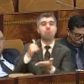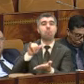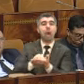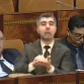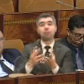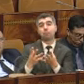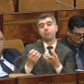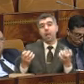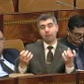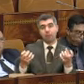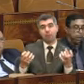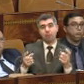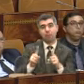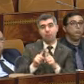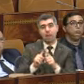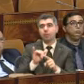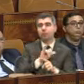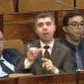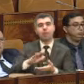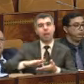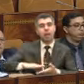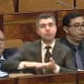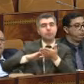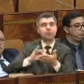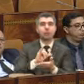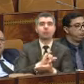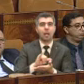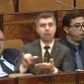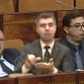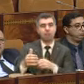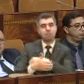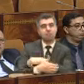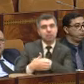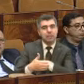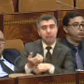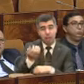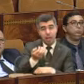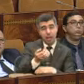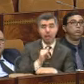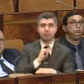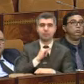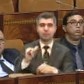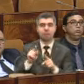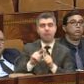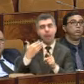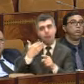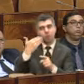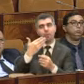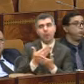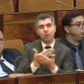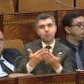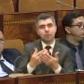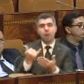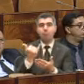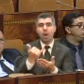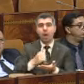لأنه ما كاينش تشجيع الفنان، كيكمل بالفقر وبالسعاية. الله يجازيكم بخير، خذوا بيد من